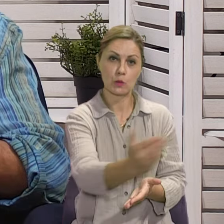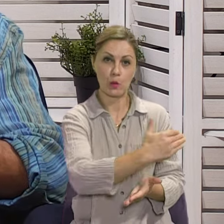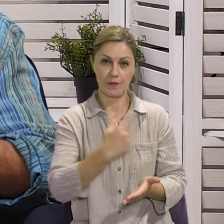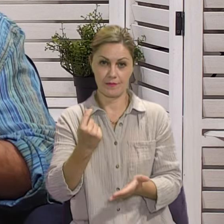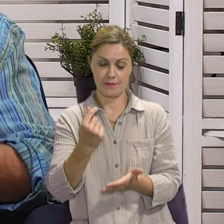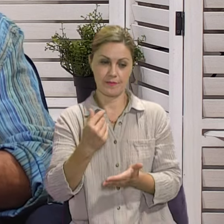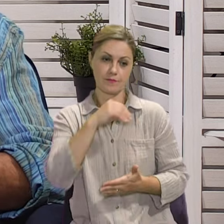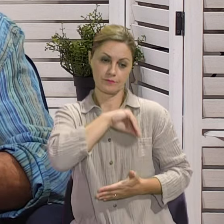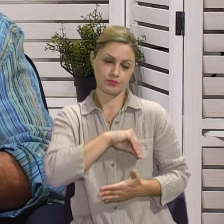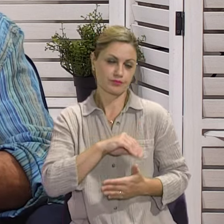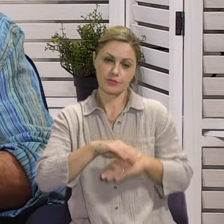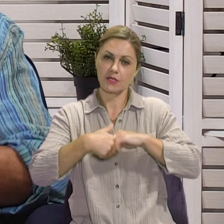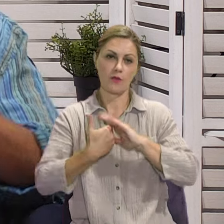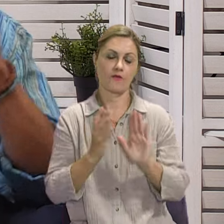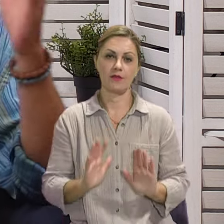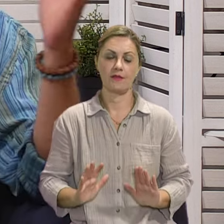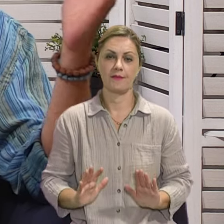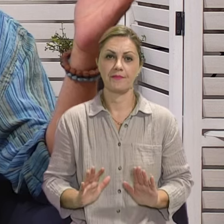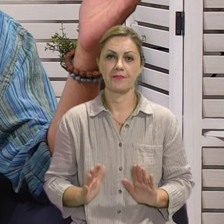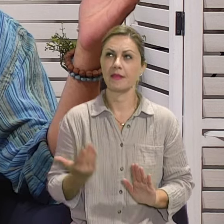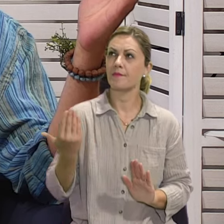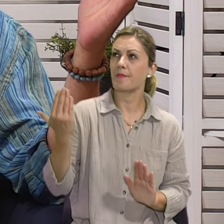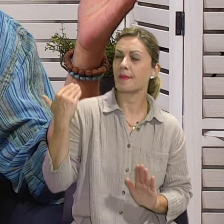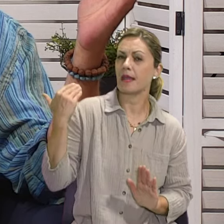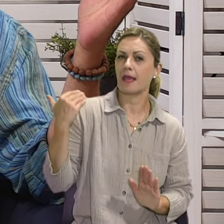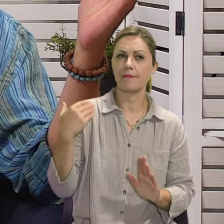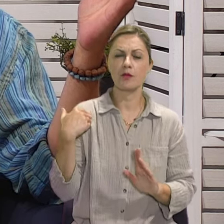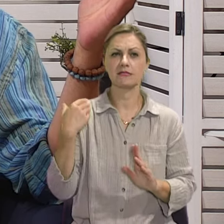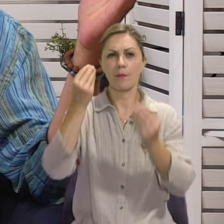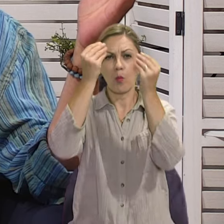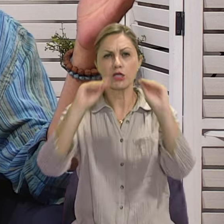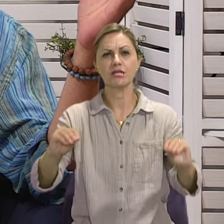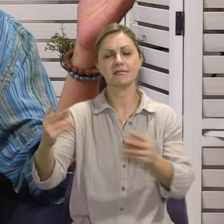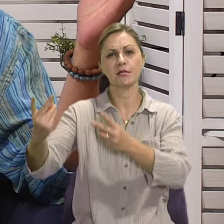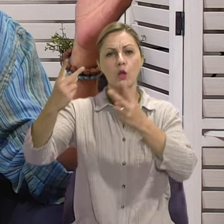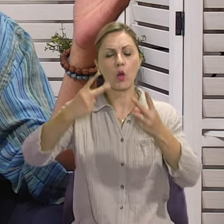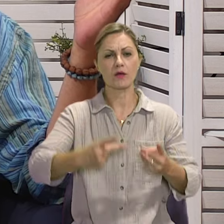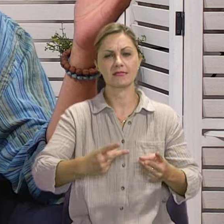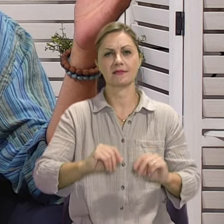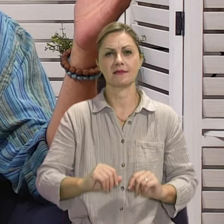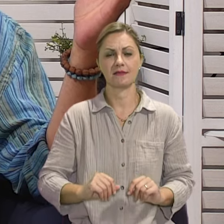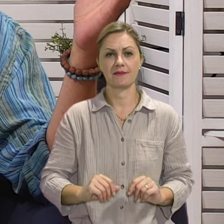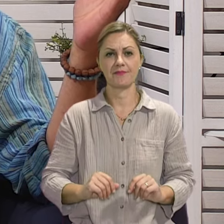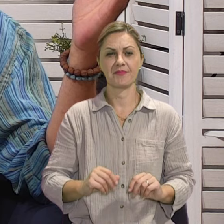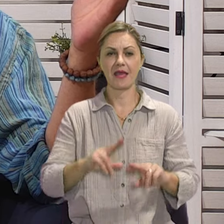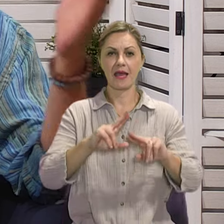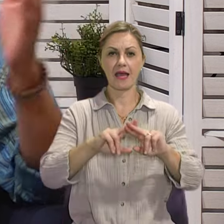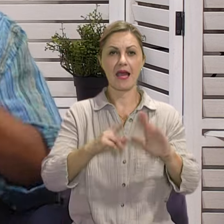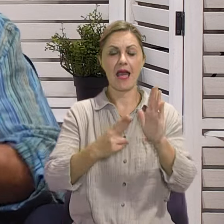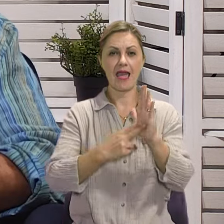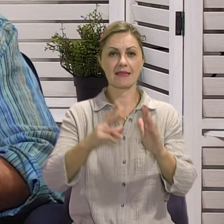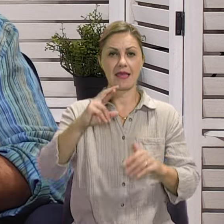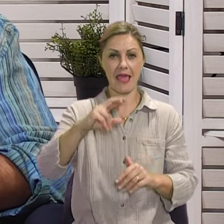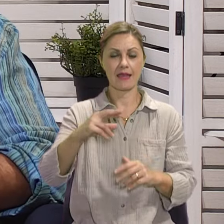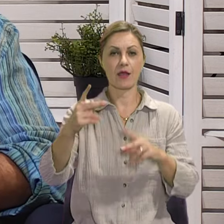U glazbi. Bio sam čak jedno vrijeme počasni gost HRM orkestra. Dok sam